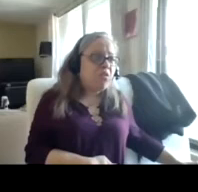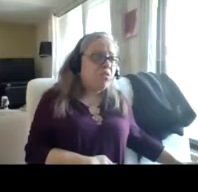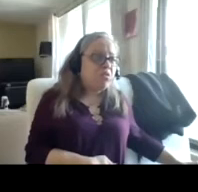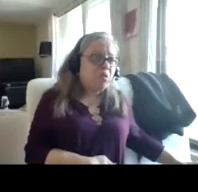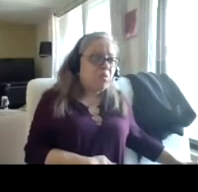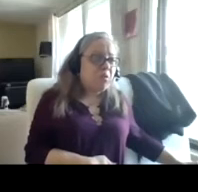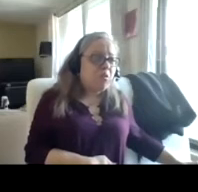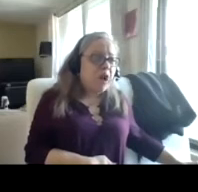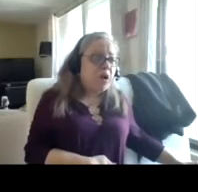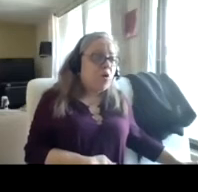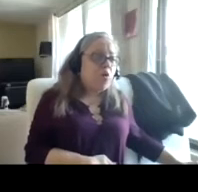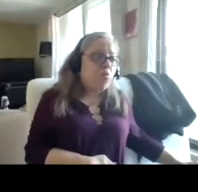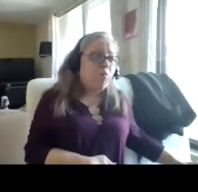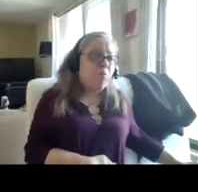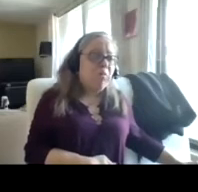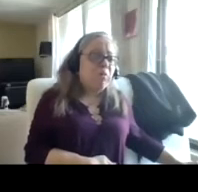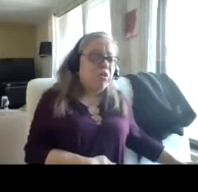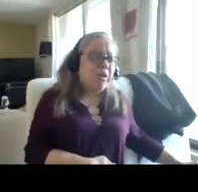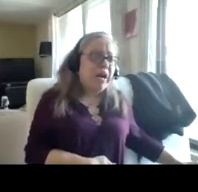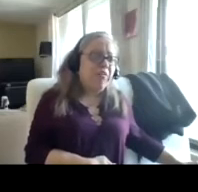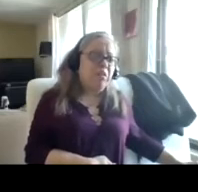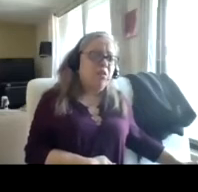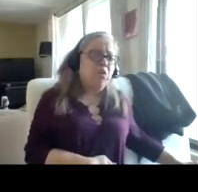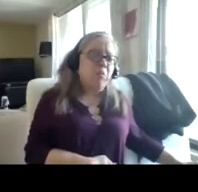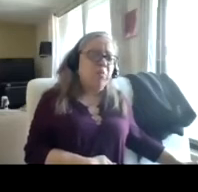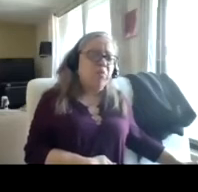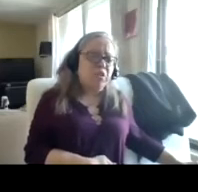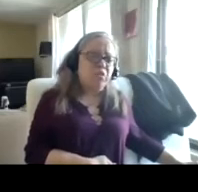Alors, je regarde la question.